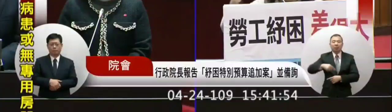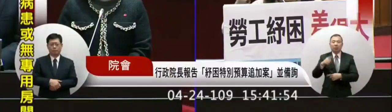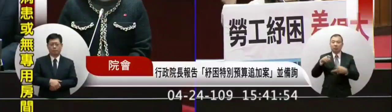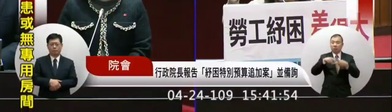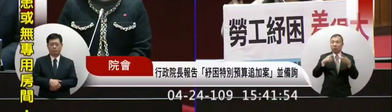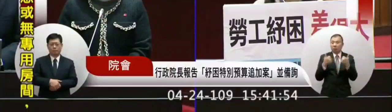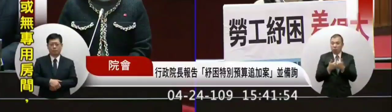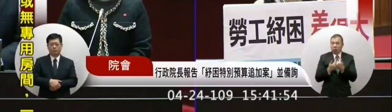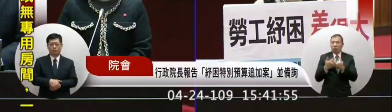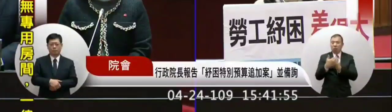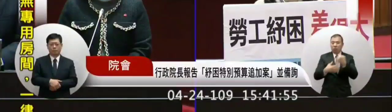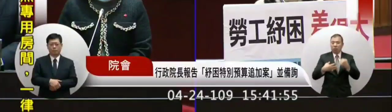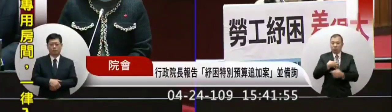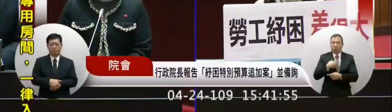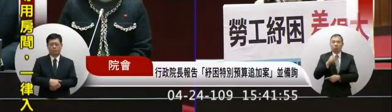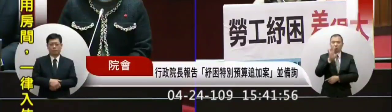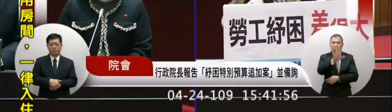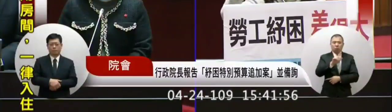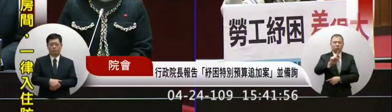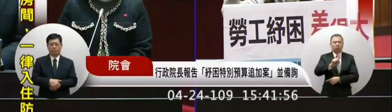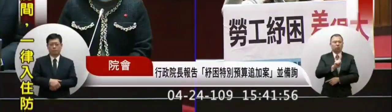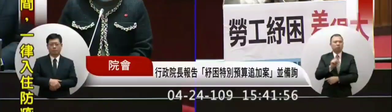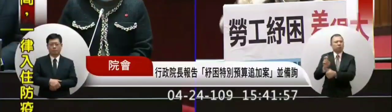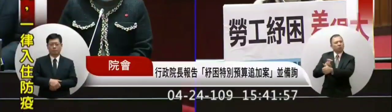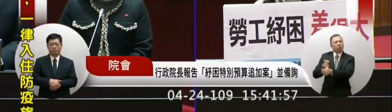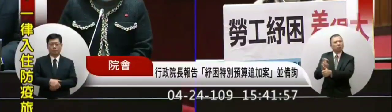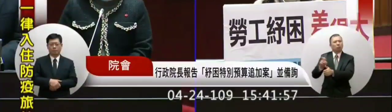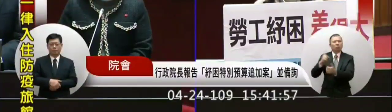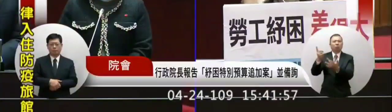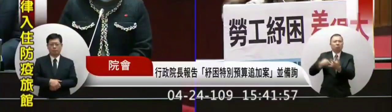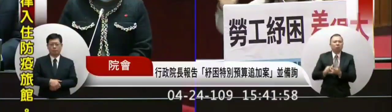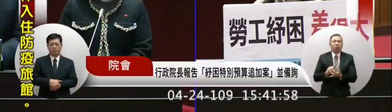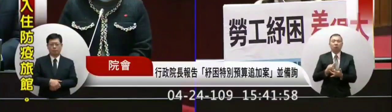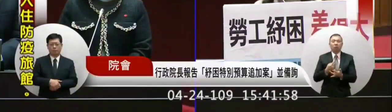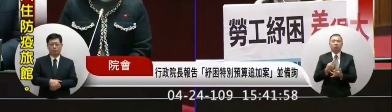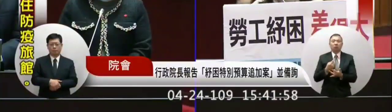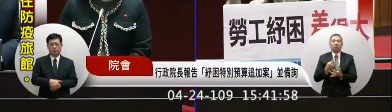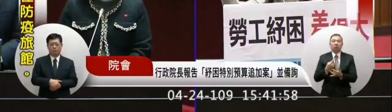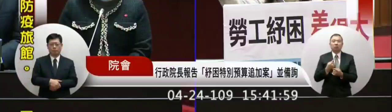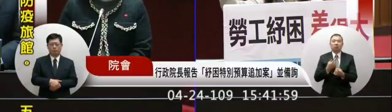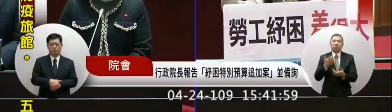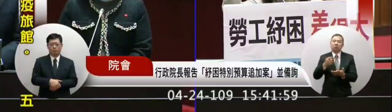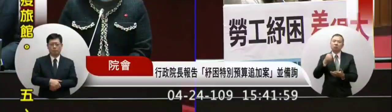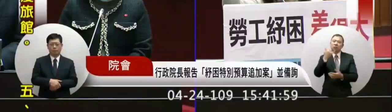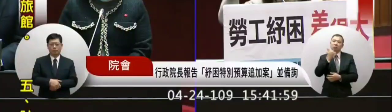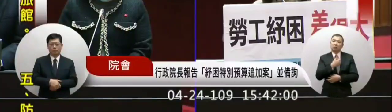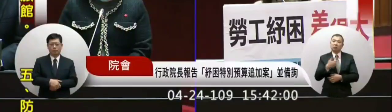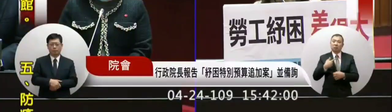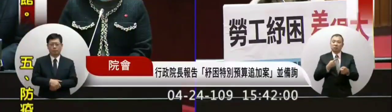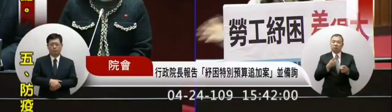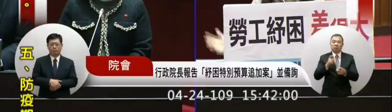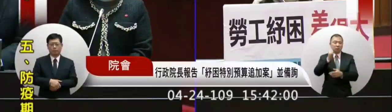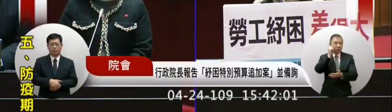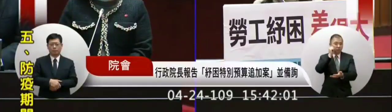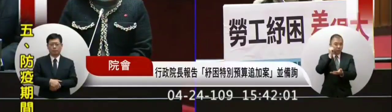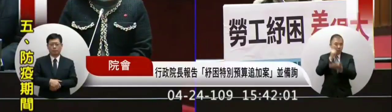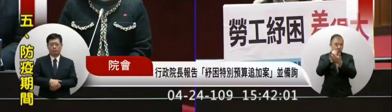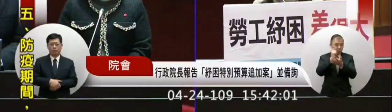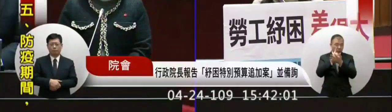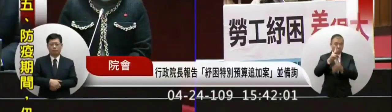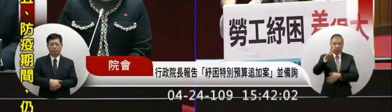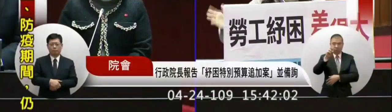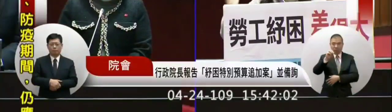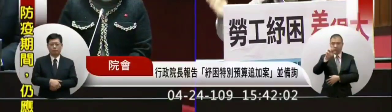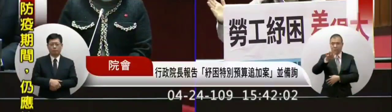也一样没有被照顾到。多1000，他可能就没有了；25000、25200就没有